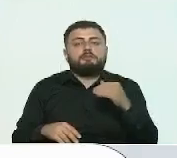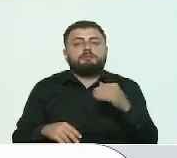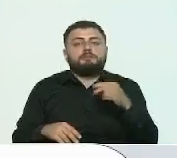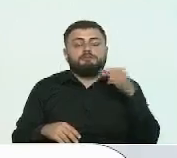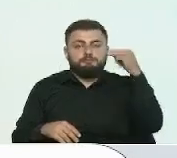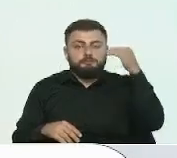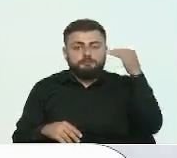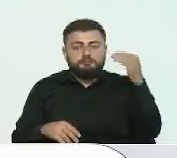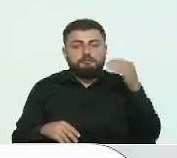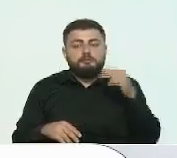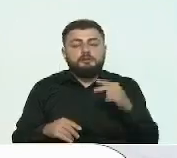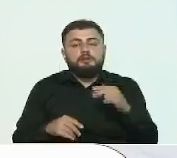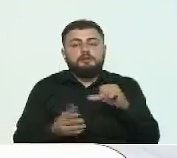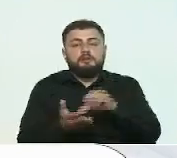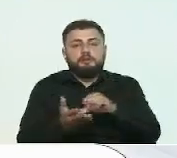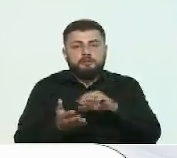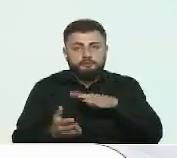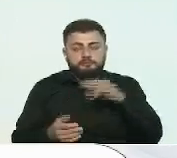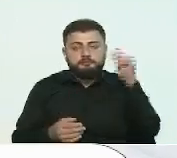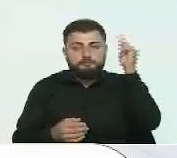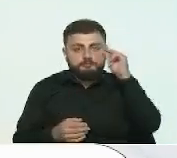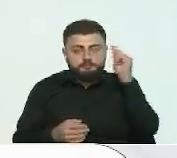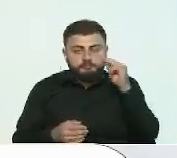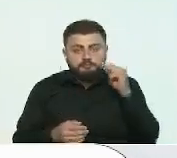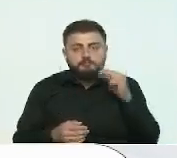möhtərəm prezidentimizin iştirakı ilə məktəbimizin